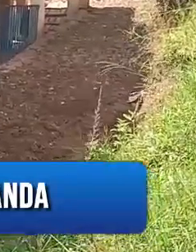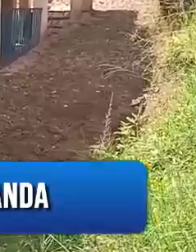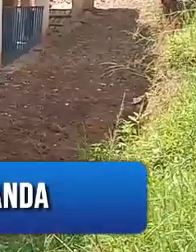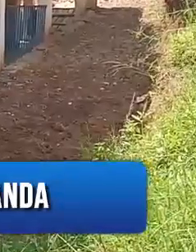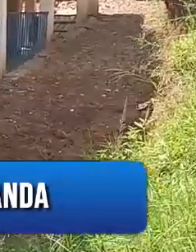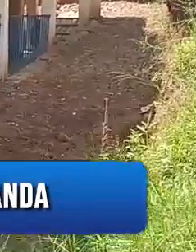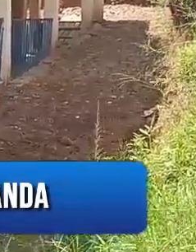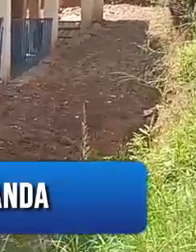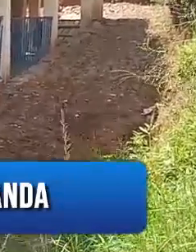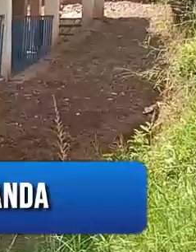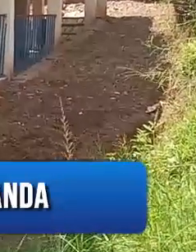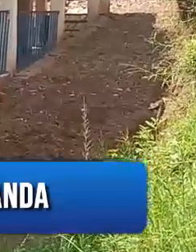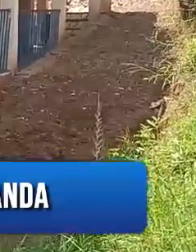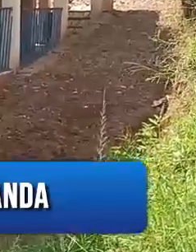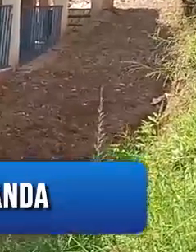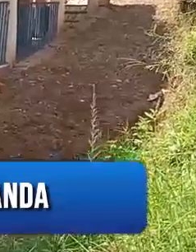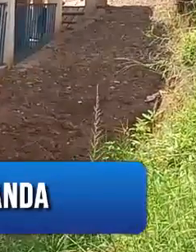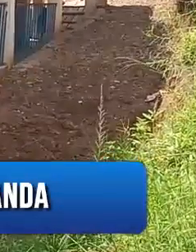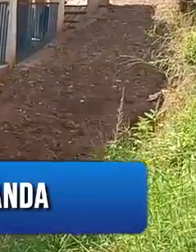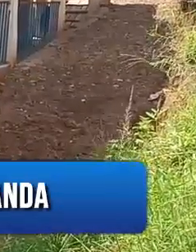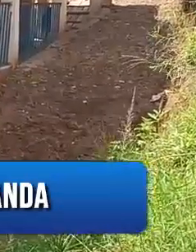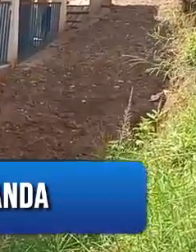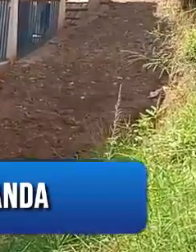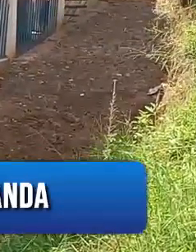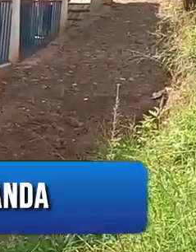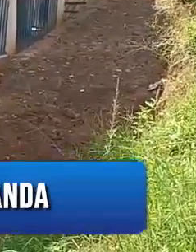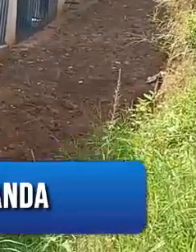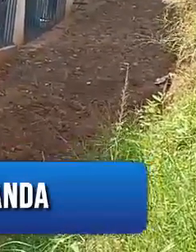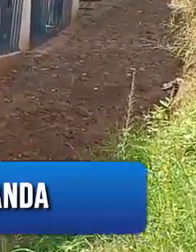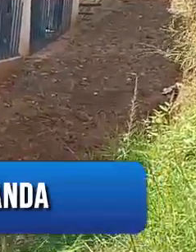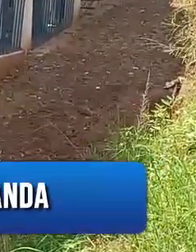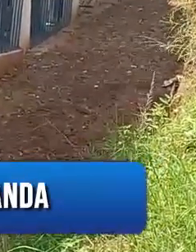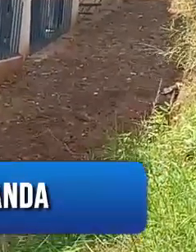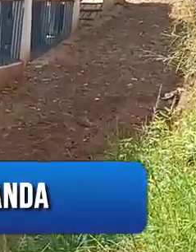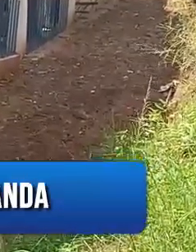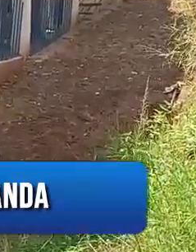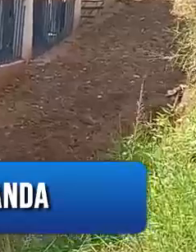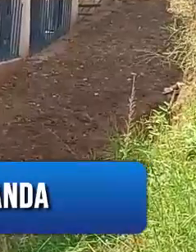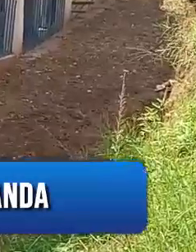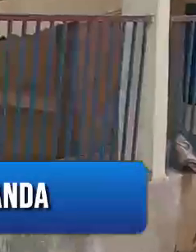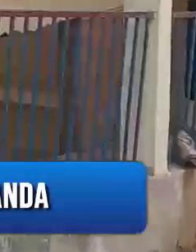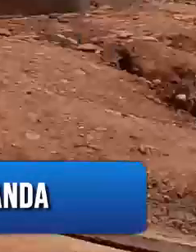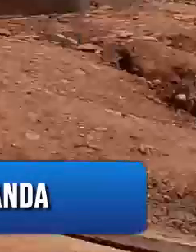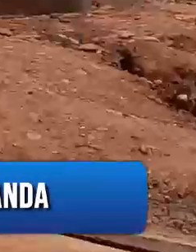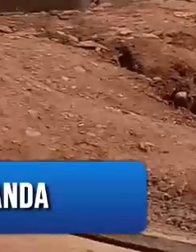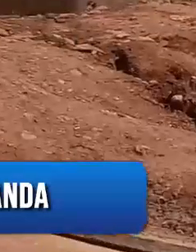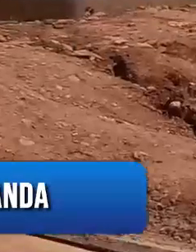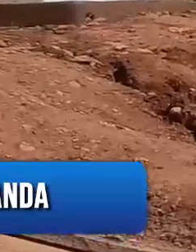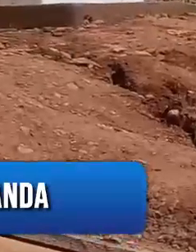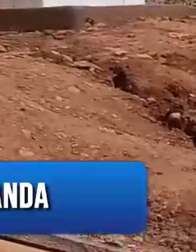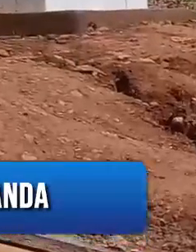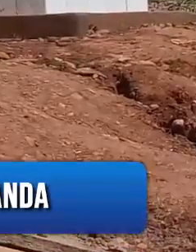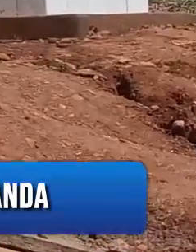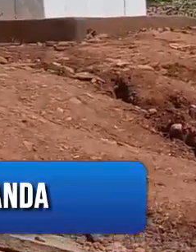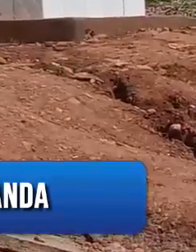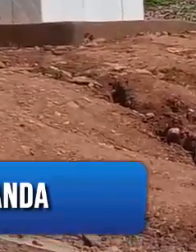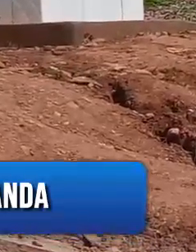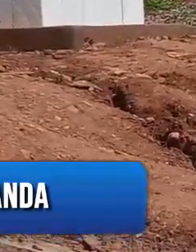mu mashuri mashya ari kubaka usanga ibikorwa remezo byaragiye byubakwa hakanashyirwa imbaraga mu gufasha abafite ubumuga mu kububakira ibikorwa remezo